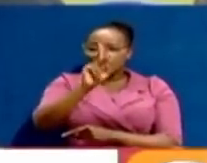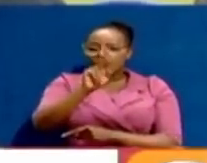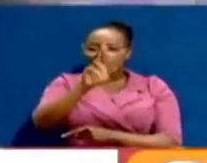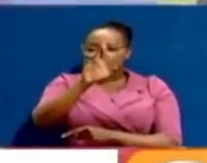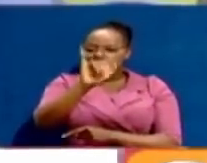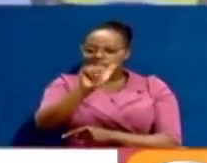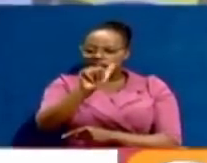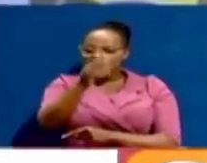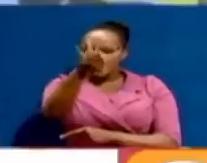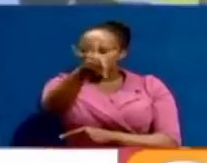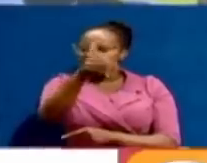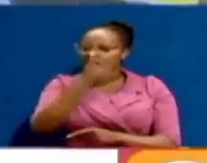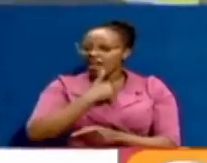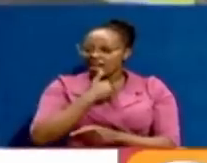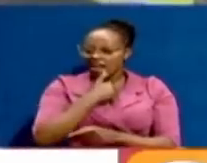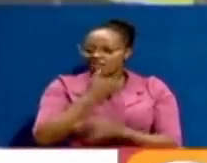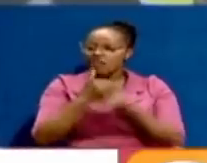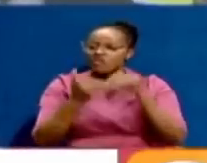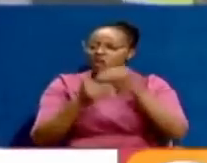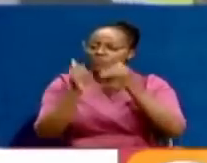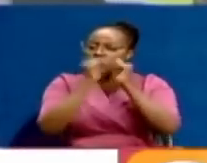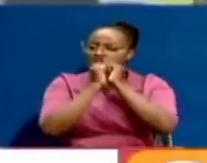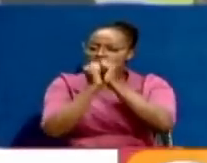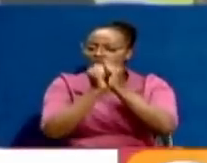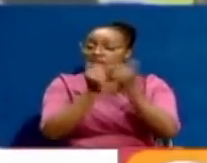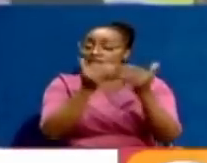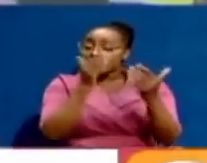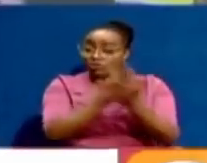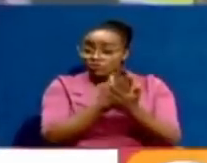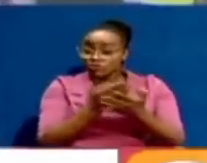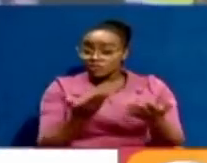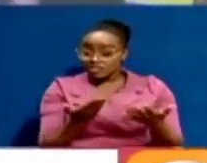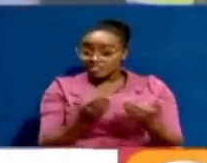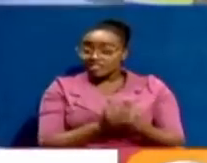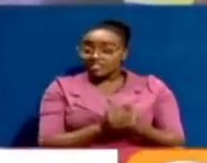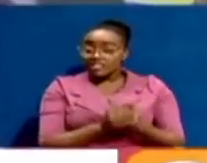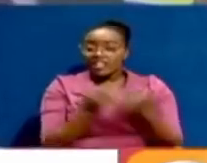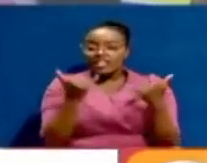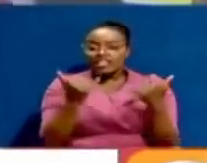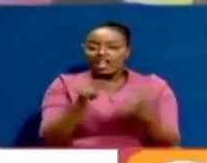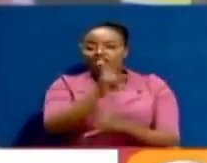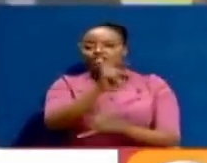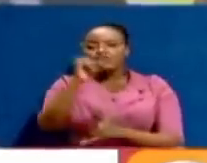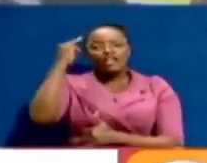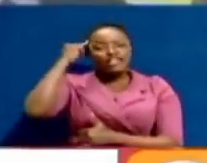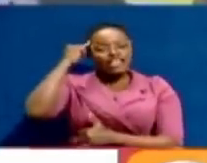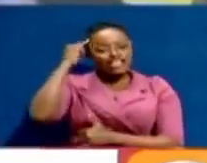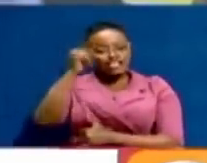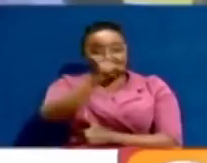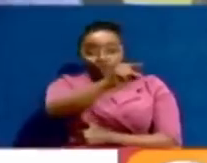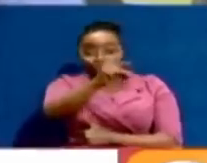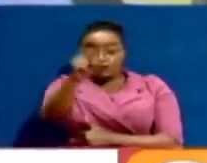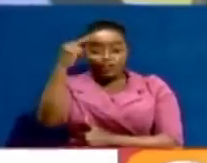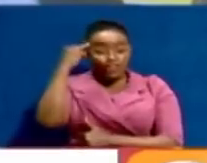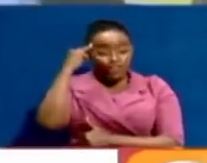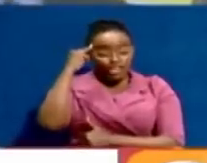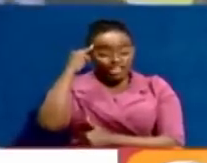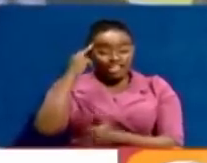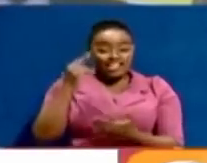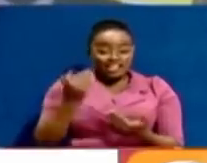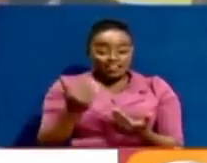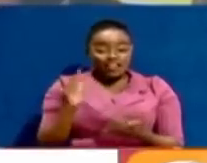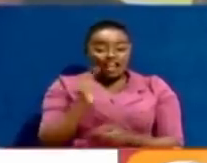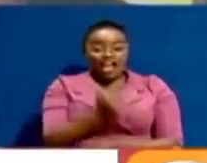Mukiria iko hapa, tumejenga pamoja, sinamna hiyo? Sasa mnafikiri nyinyi